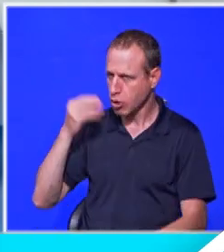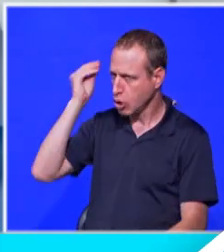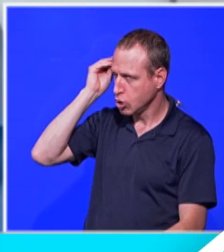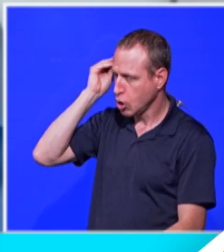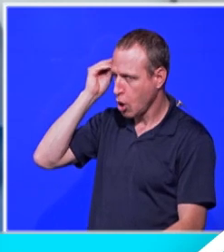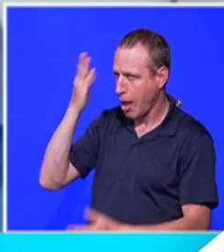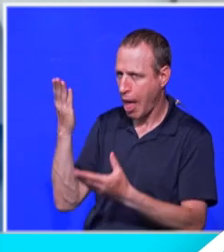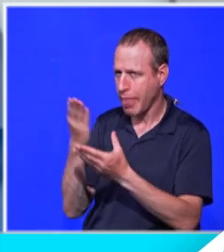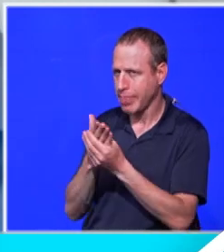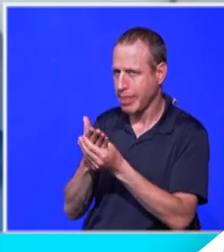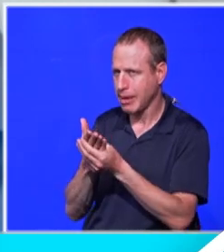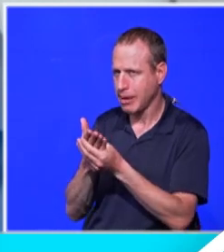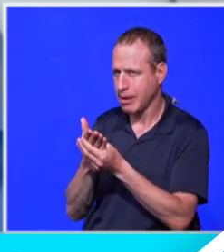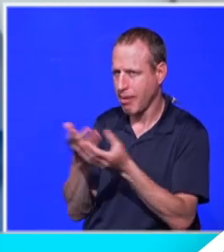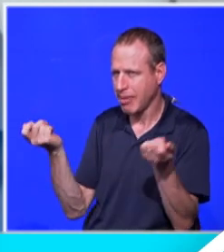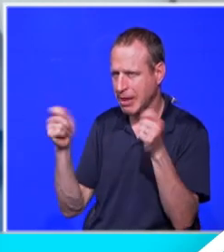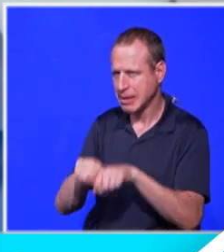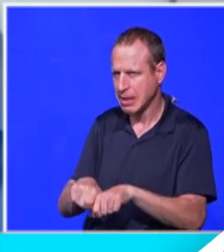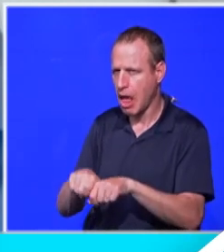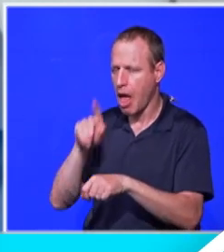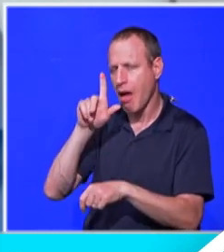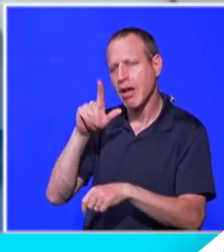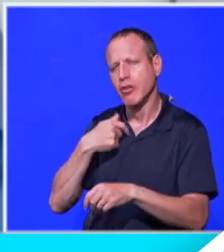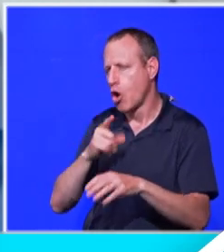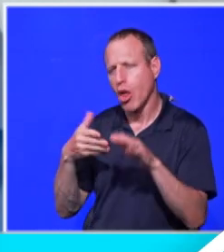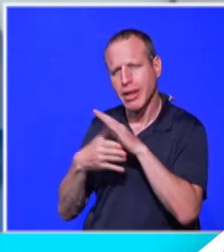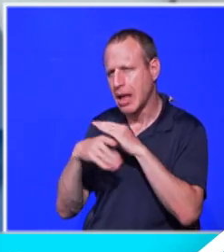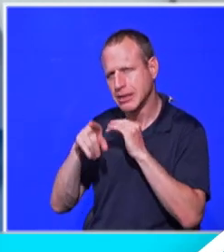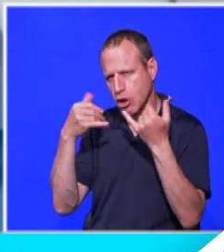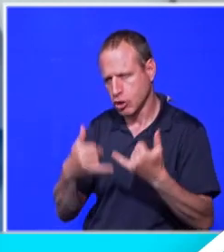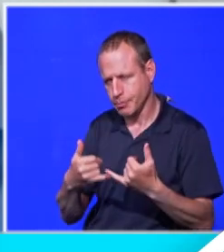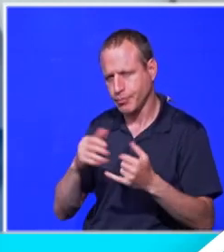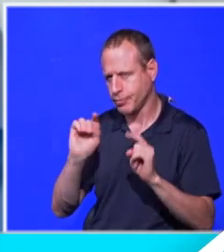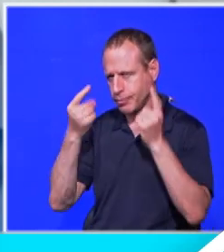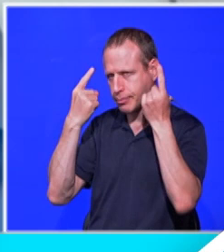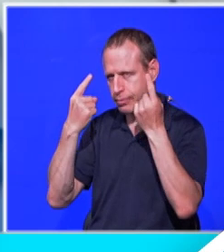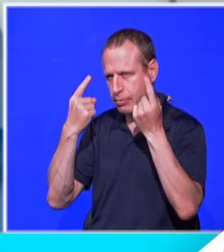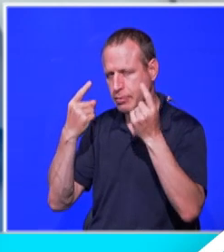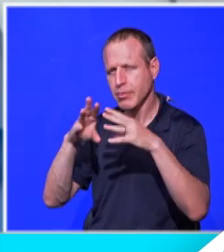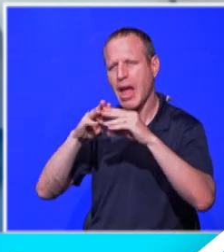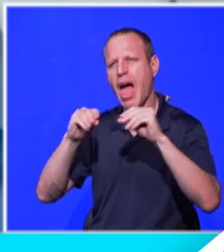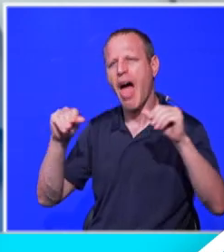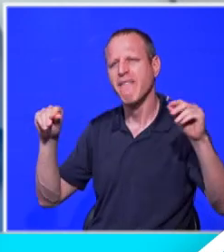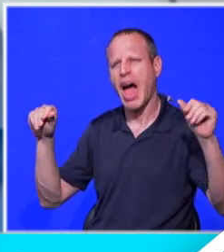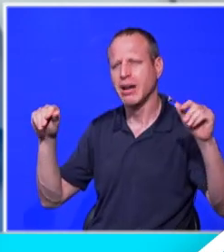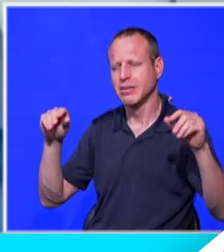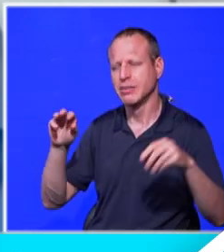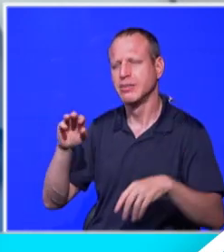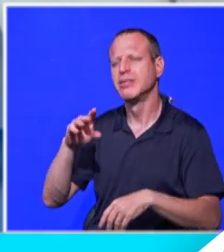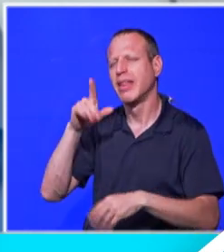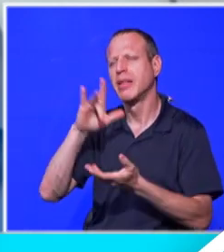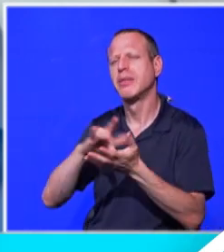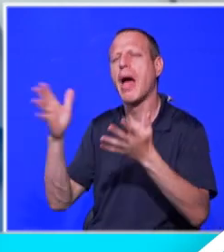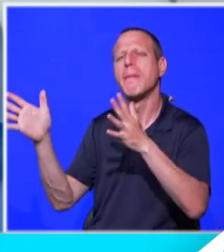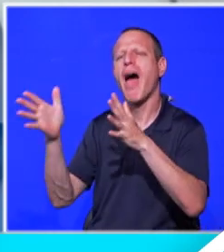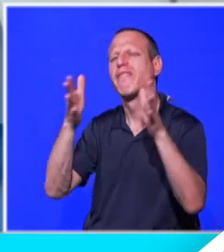זוכר, התיק נסגר, אבל אני לא נכנס לזה עכשיו. בכל אופן, האבק נמצא שם באוויר.